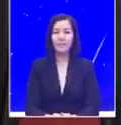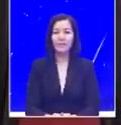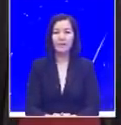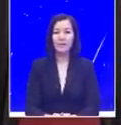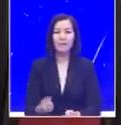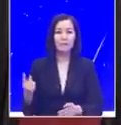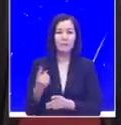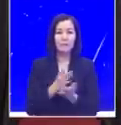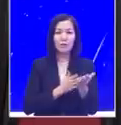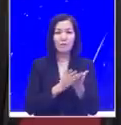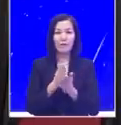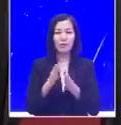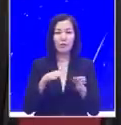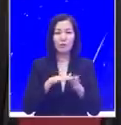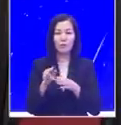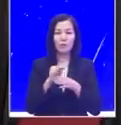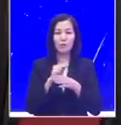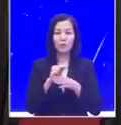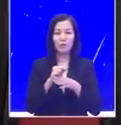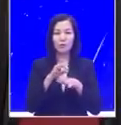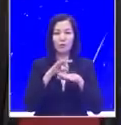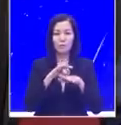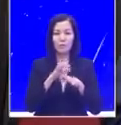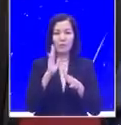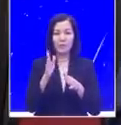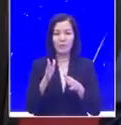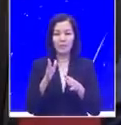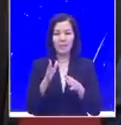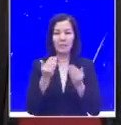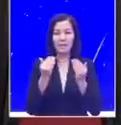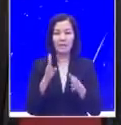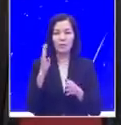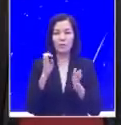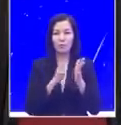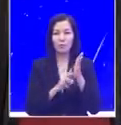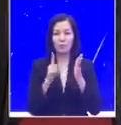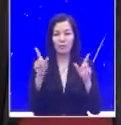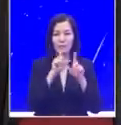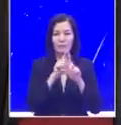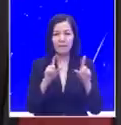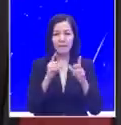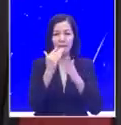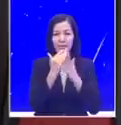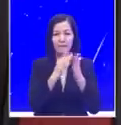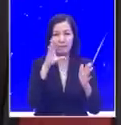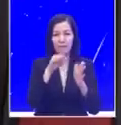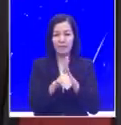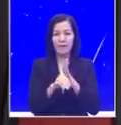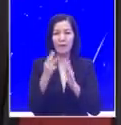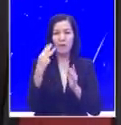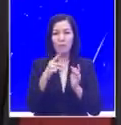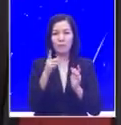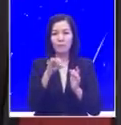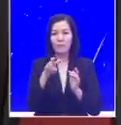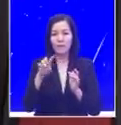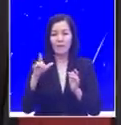Алғашқы бағыт бойынша күрделі ағымдағы жөндеу жұмыстары жасалды. Қазіргі күні 491 нысан қарастырылып отыр. Жалпы құны 31 миллиард